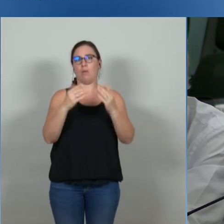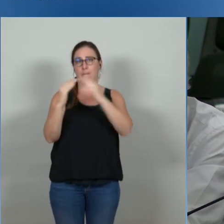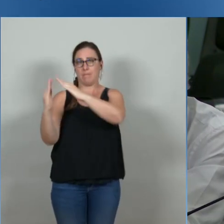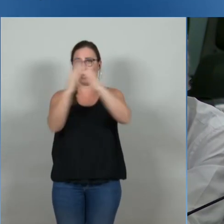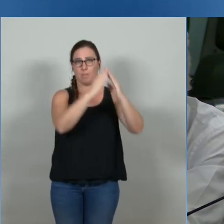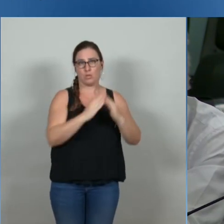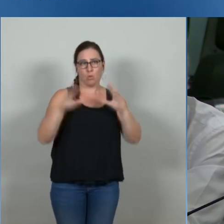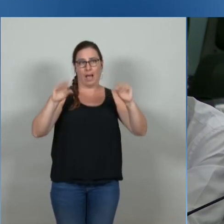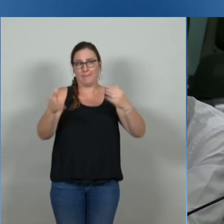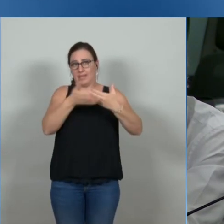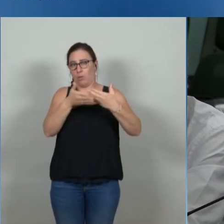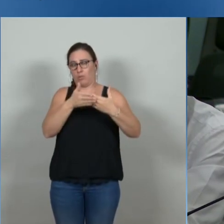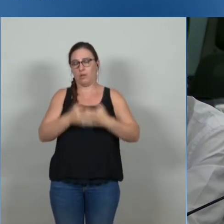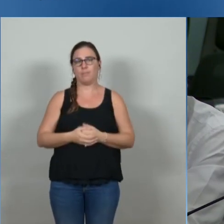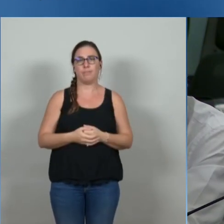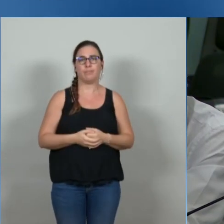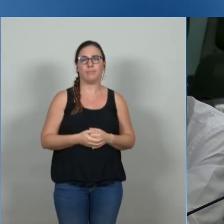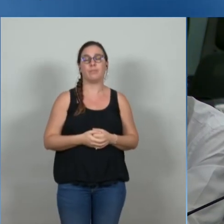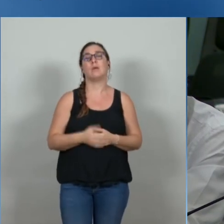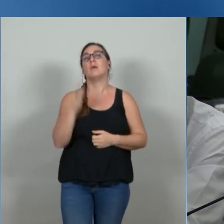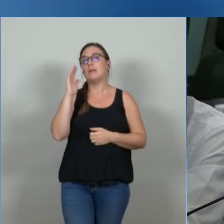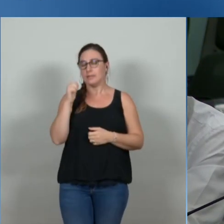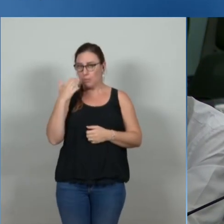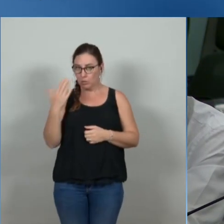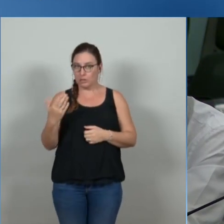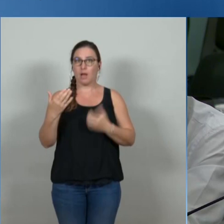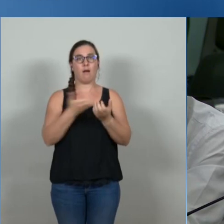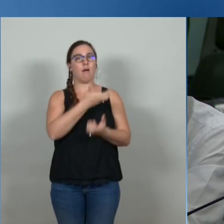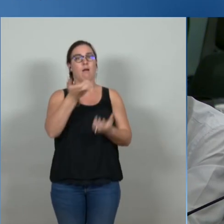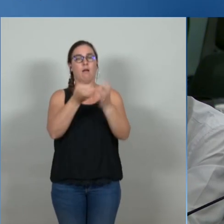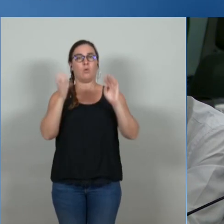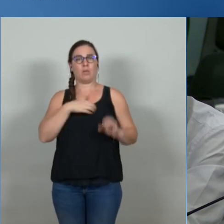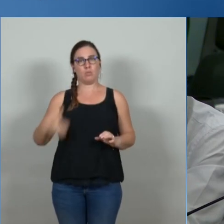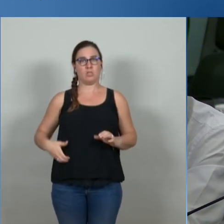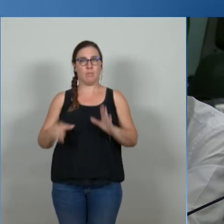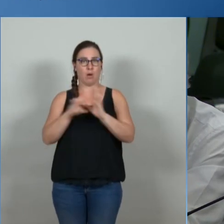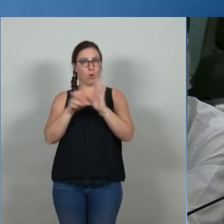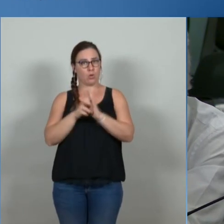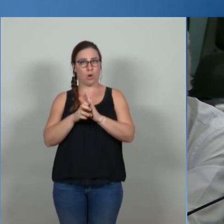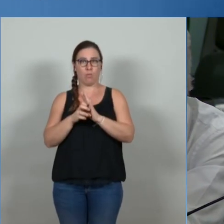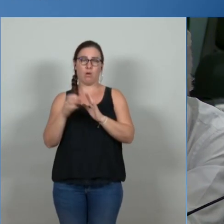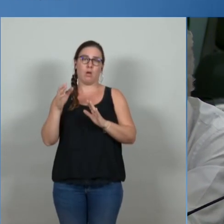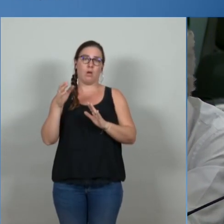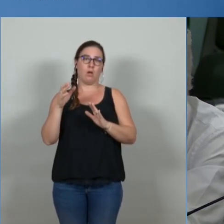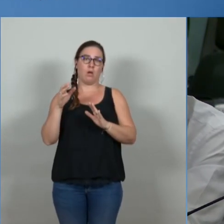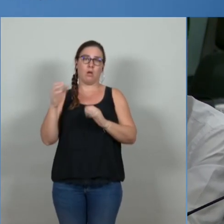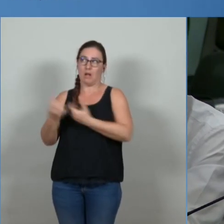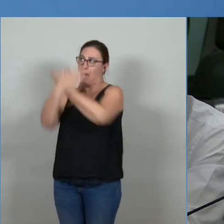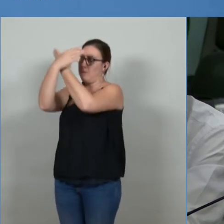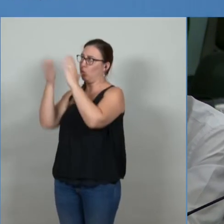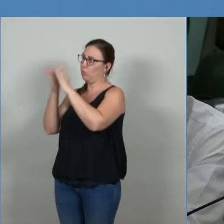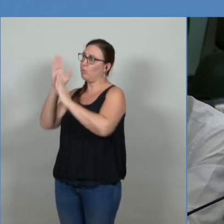proximité des campements en conséquence le conseil municipal de la Ville de Grenoble demande à Grenoble Alpes Métropole